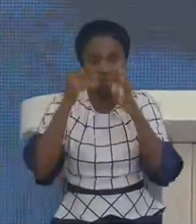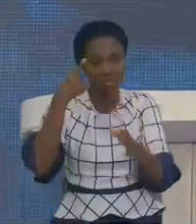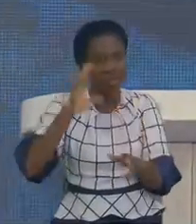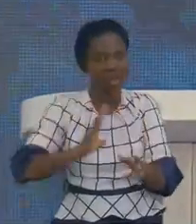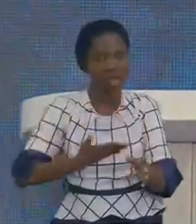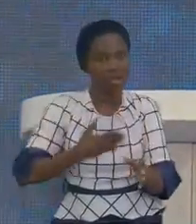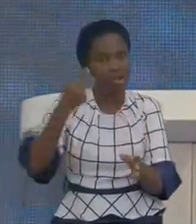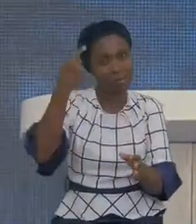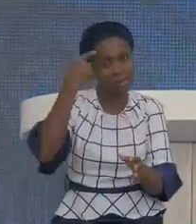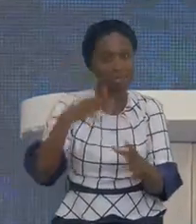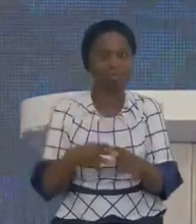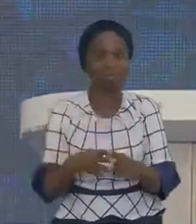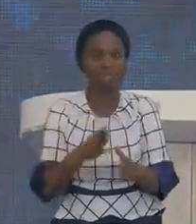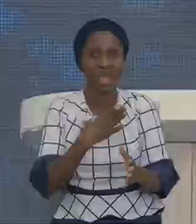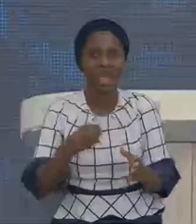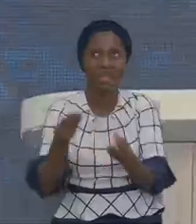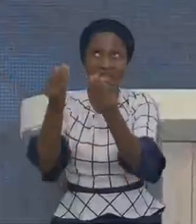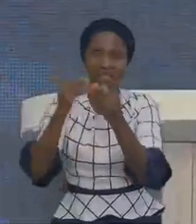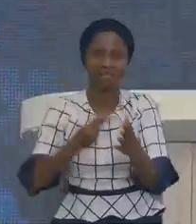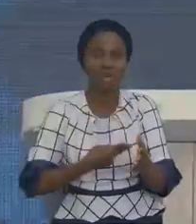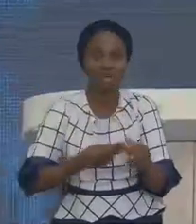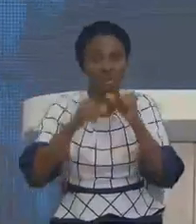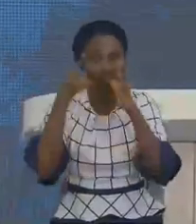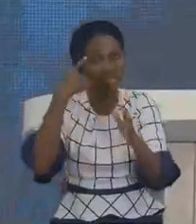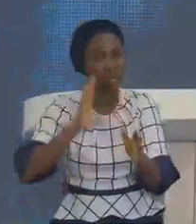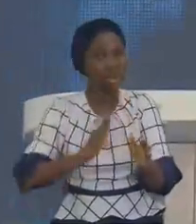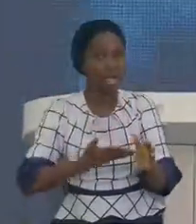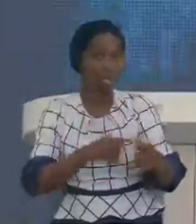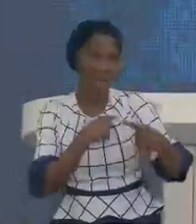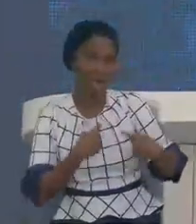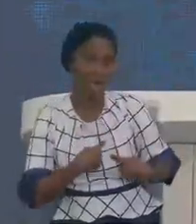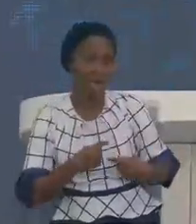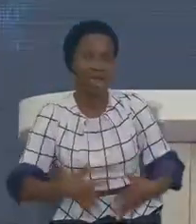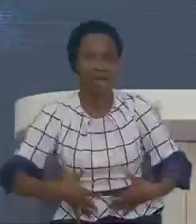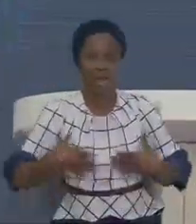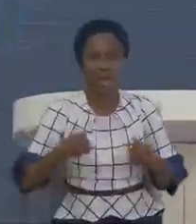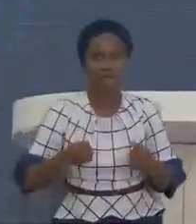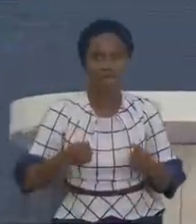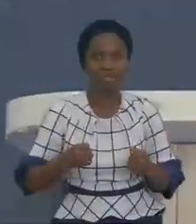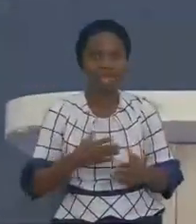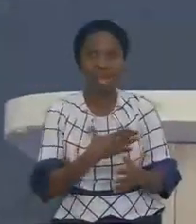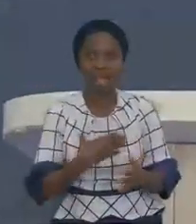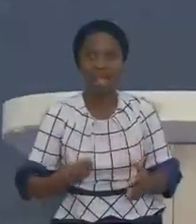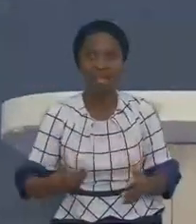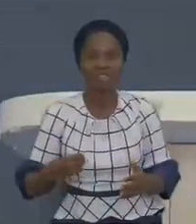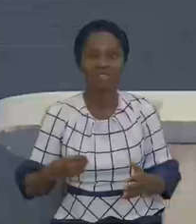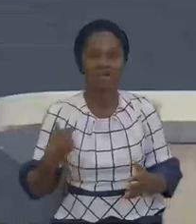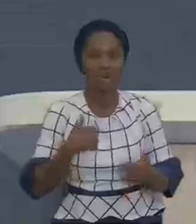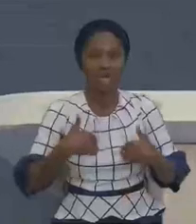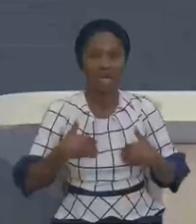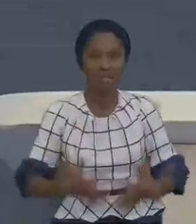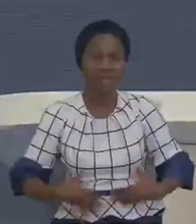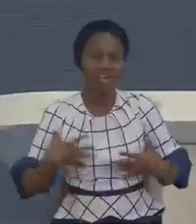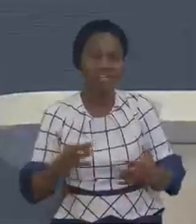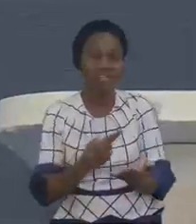pour notre cœur, notre vie. Et nous allons mener une vie de justice et de sainteté par sa grâce.